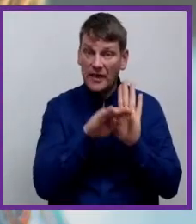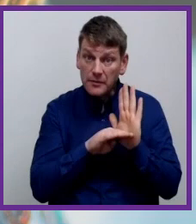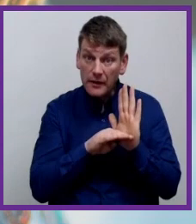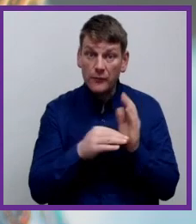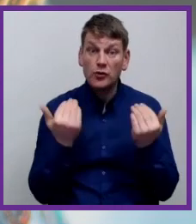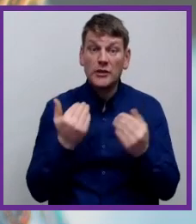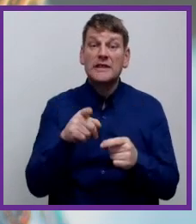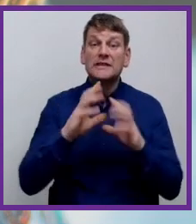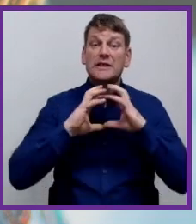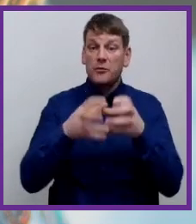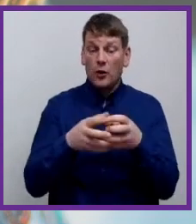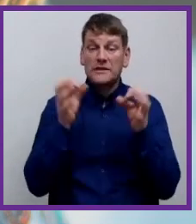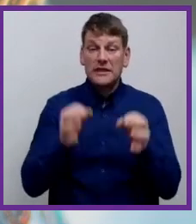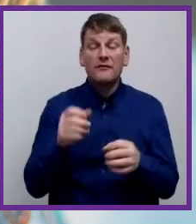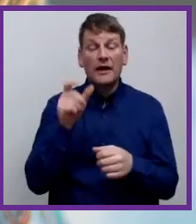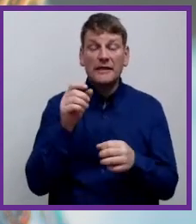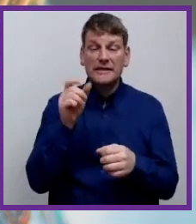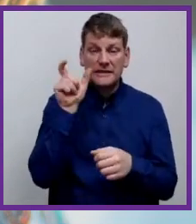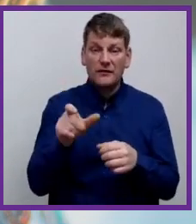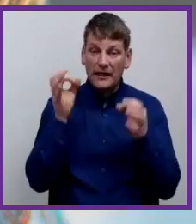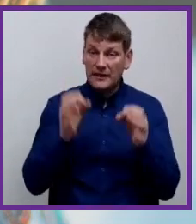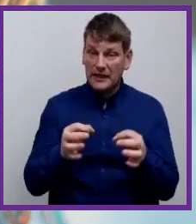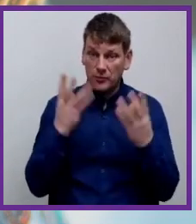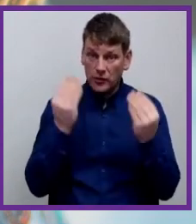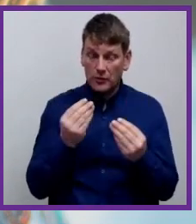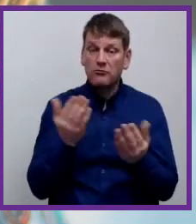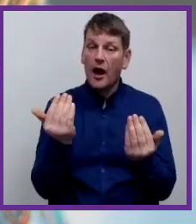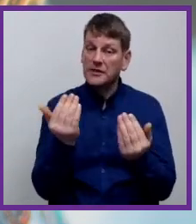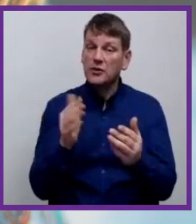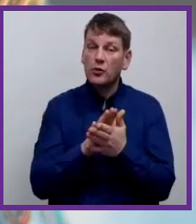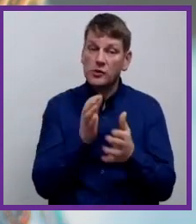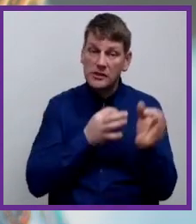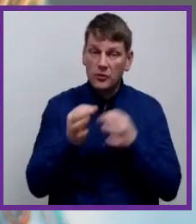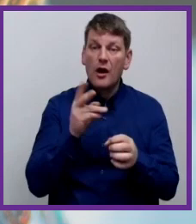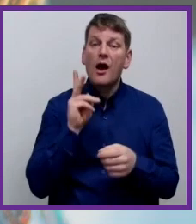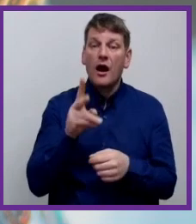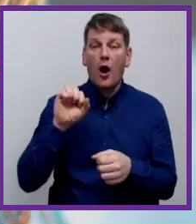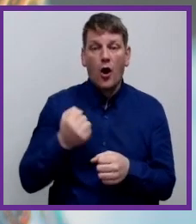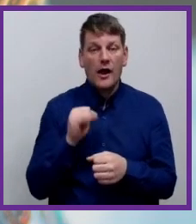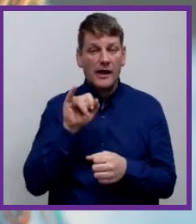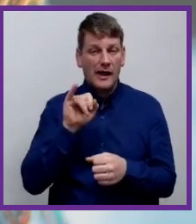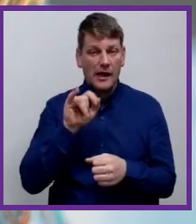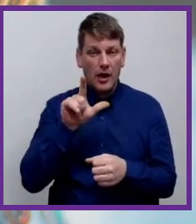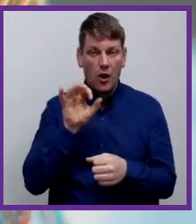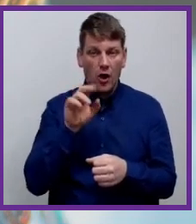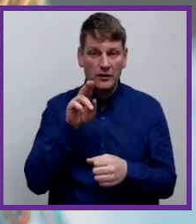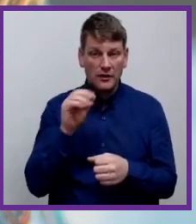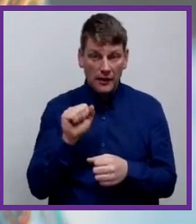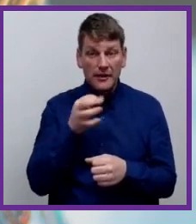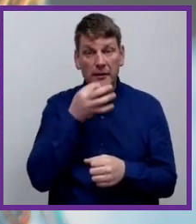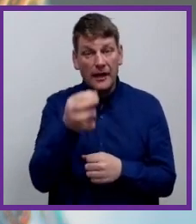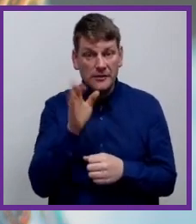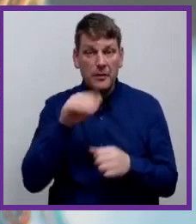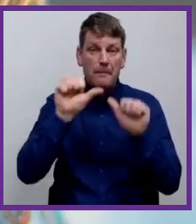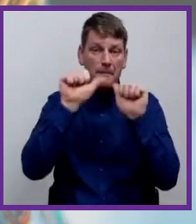šodien Starptautiskajā cilvēktiesību dienā gribu aicināt uz diskusiju, kā jau man kolēģi Ilona arī ieskicēja par